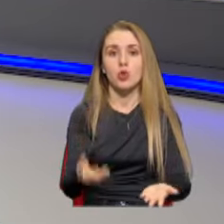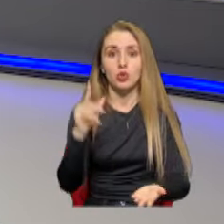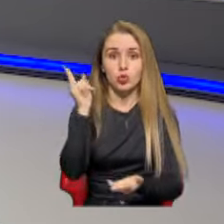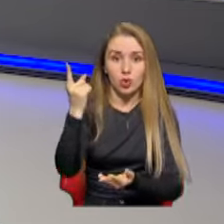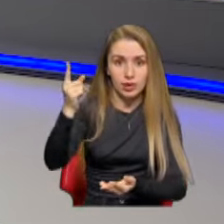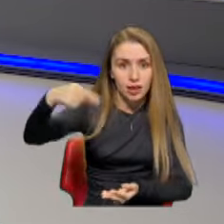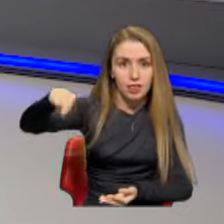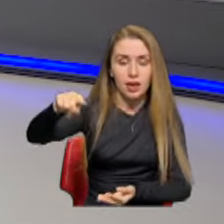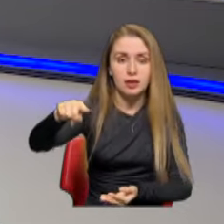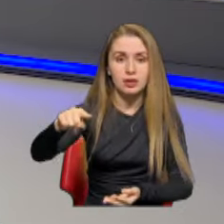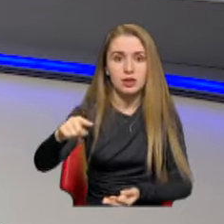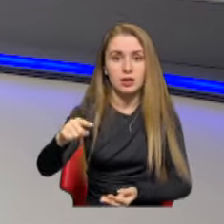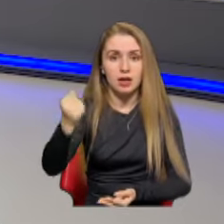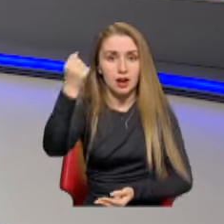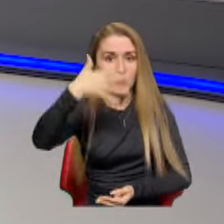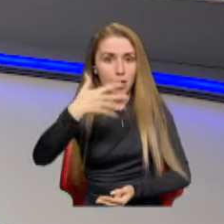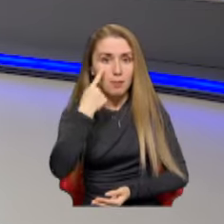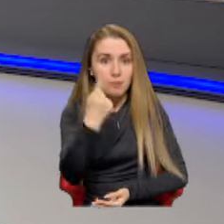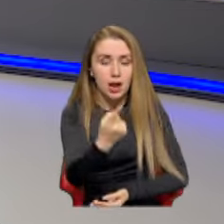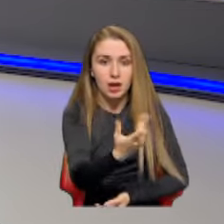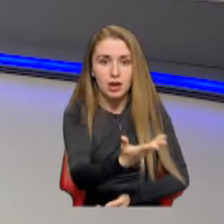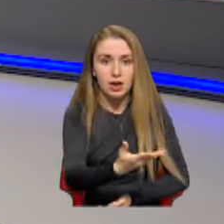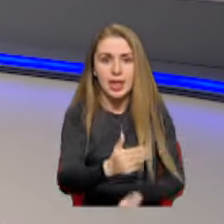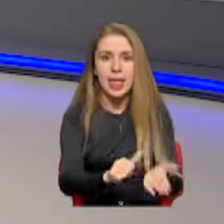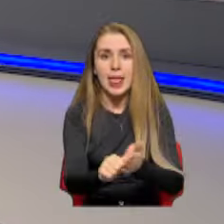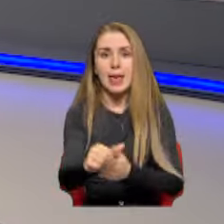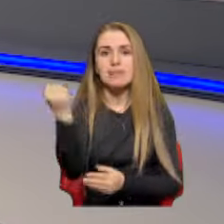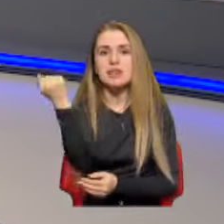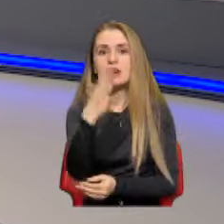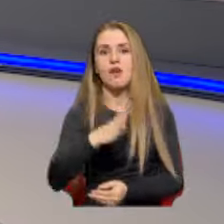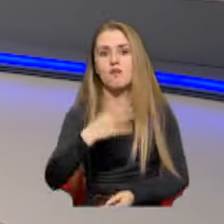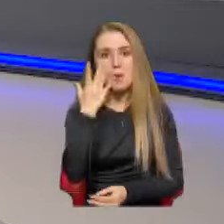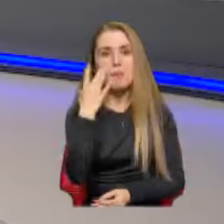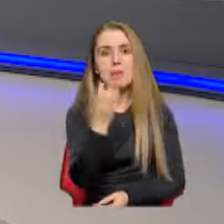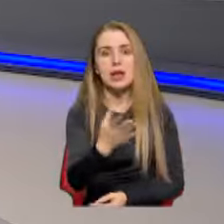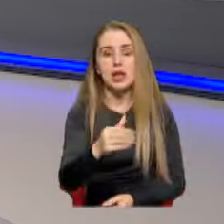yönetenler. İşte rakamlarla ortada. Her şey rakamlarla ortada. İşte